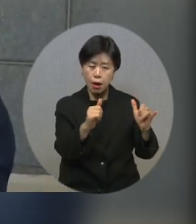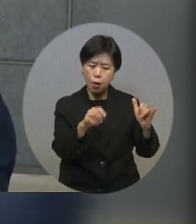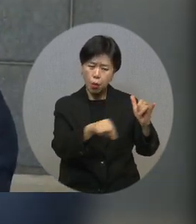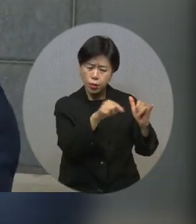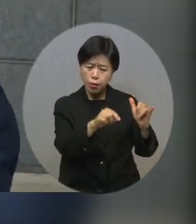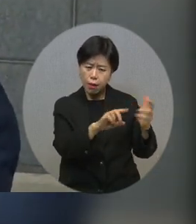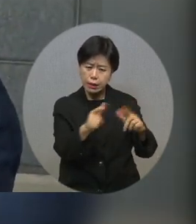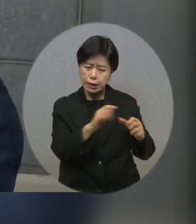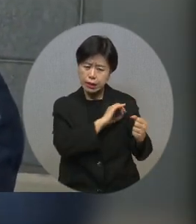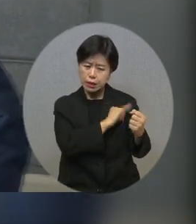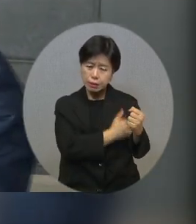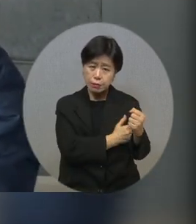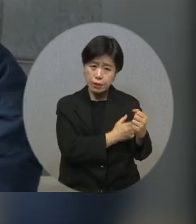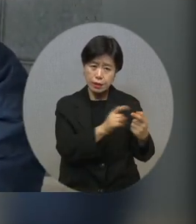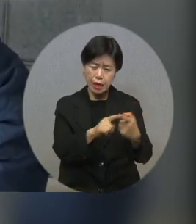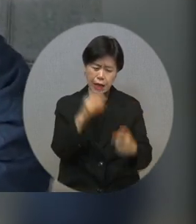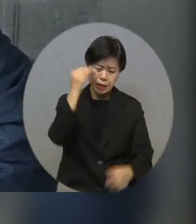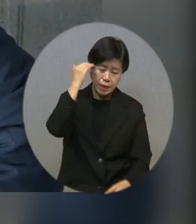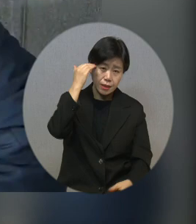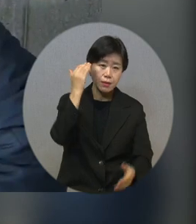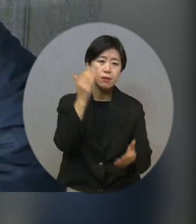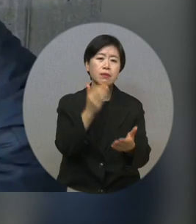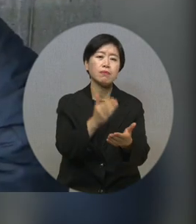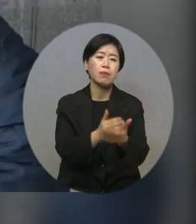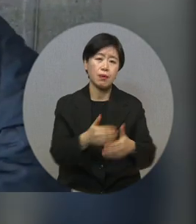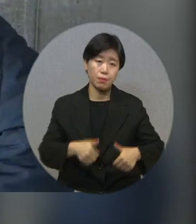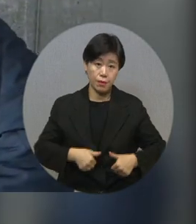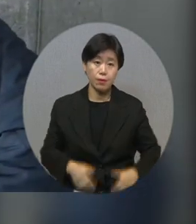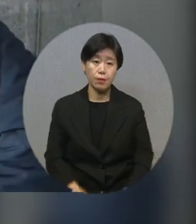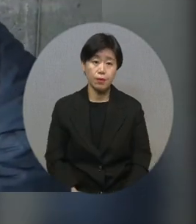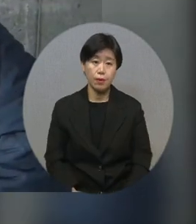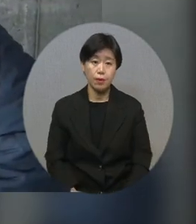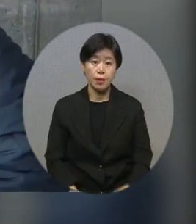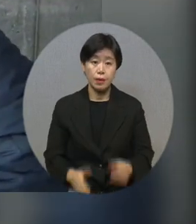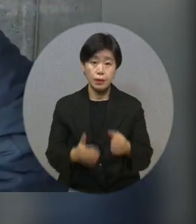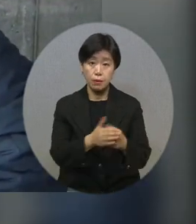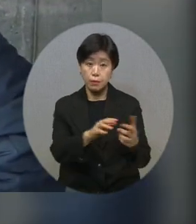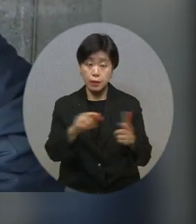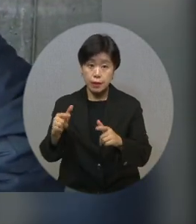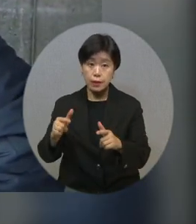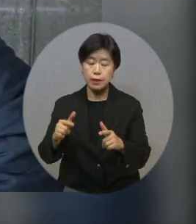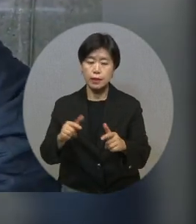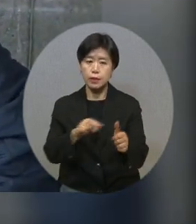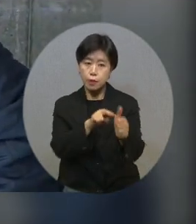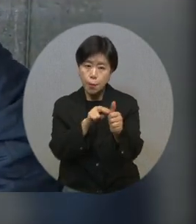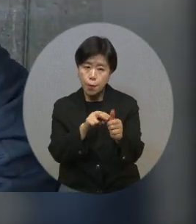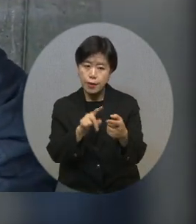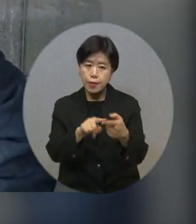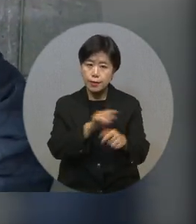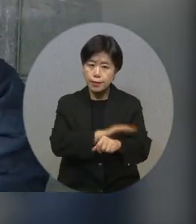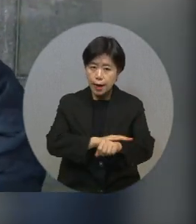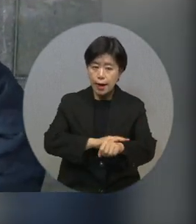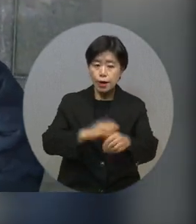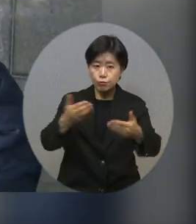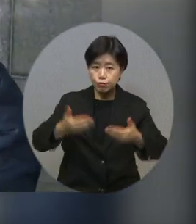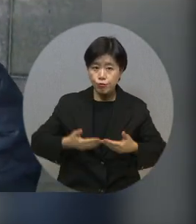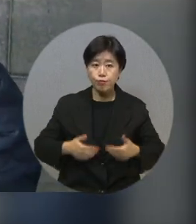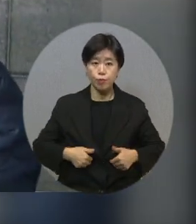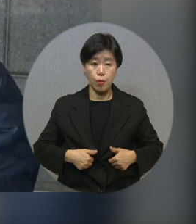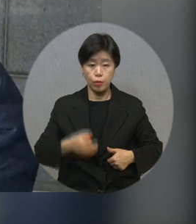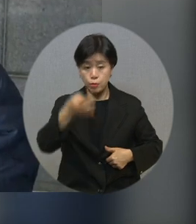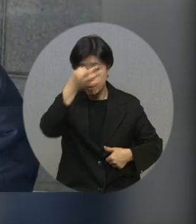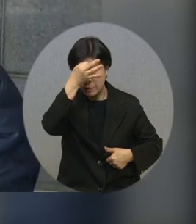침해를 받지 말아야 됩니다. 그러려면 우선적으로 정보 제공이 필요하고 또 기술 훈련도